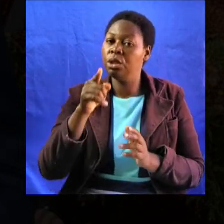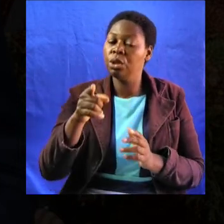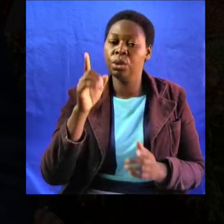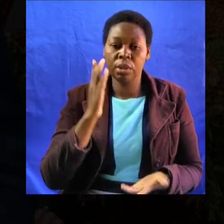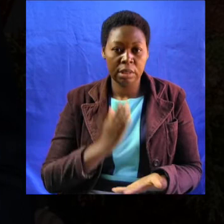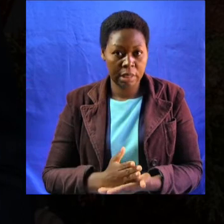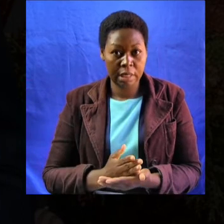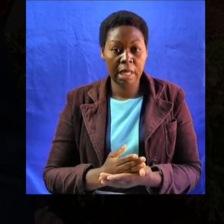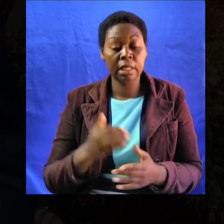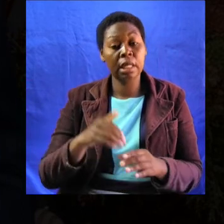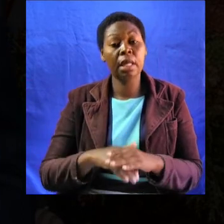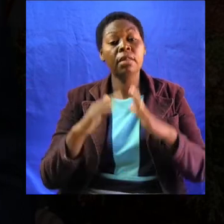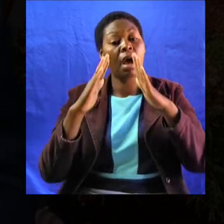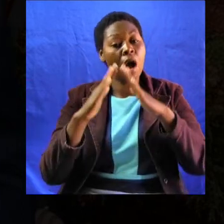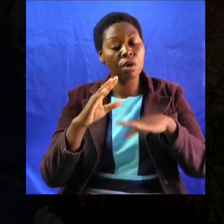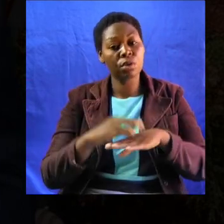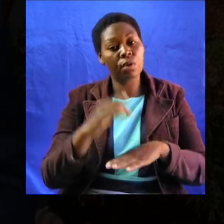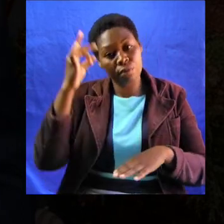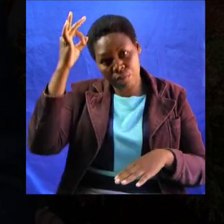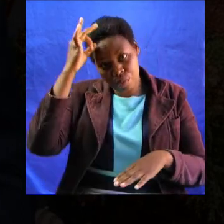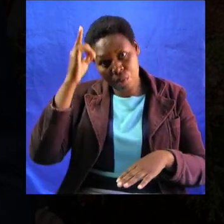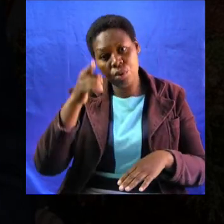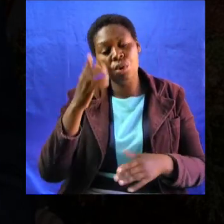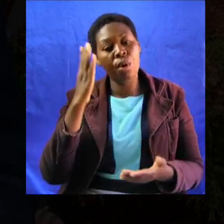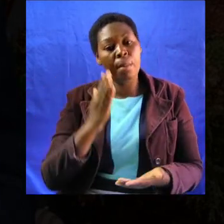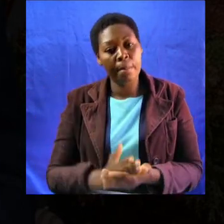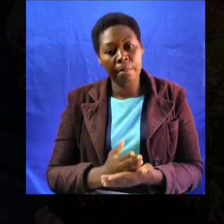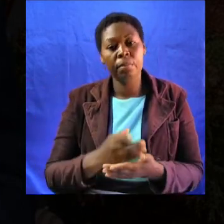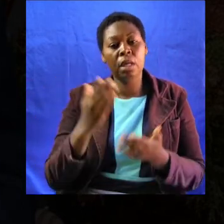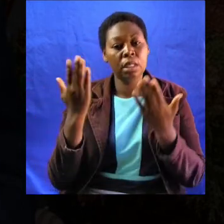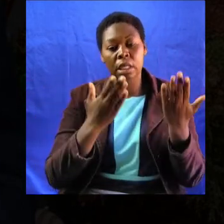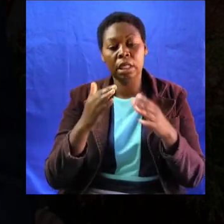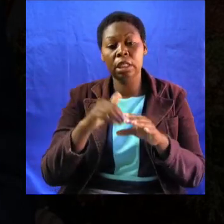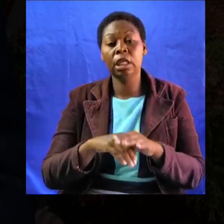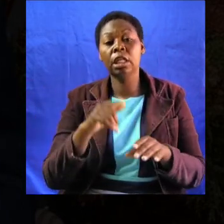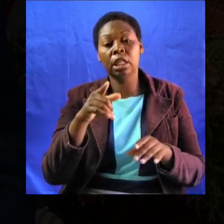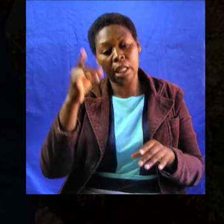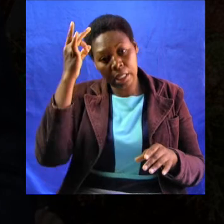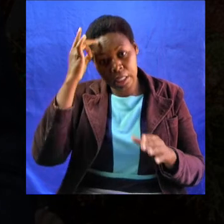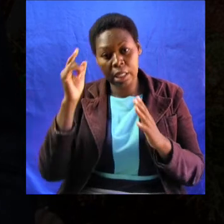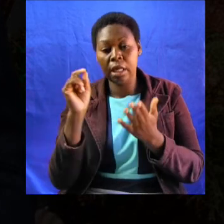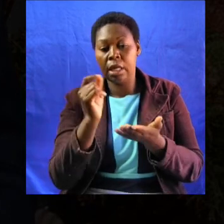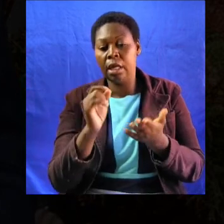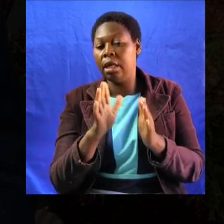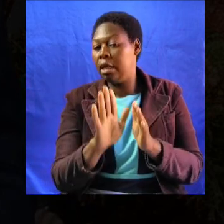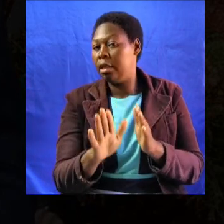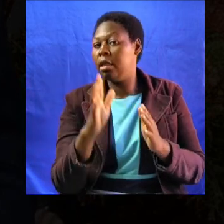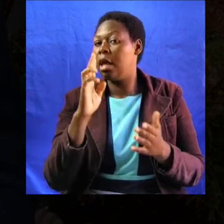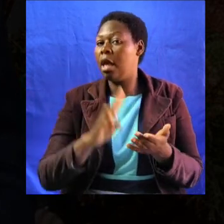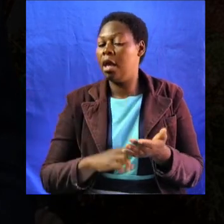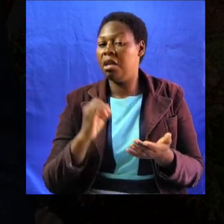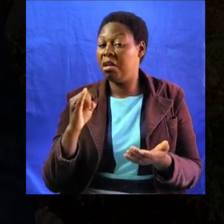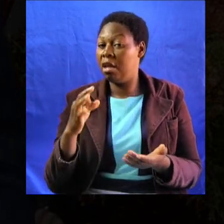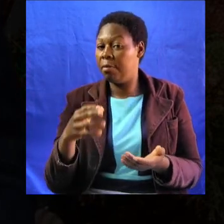yamambo iri Bhabhironi vaone kana zviri izvo. Kana mambo Koresha akarayira kuti imba ino yaMwari ivakwe Jerusarema,